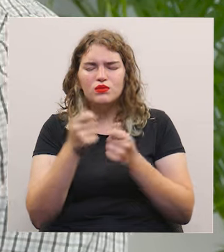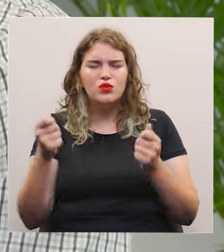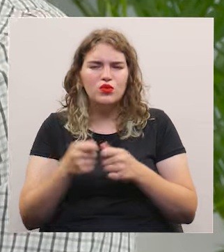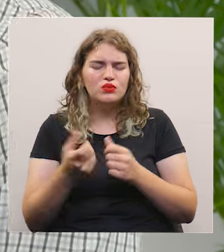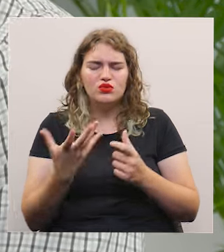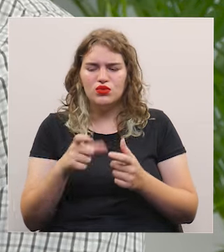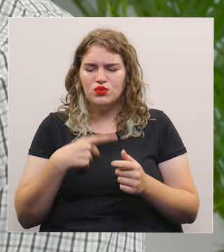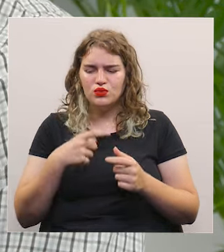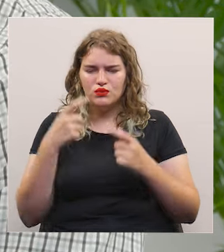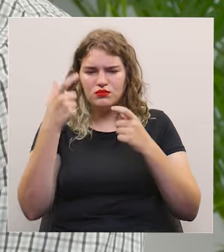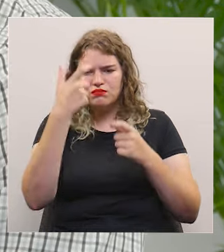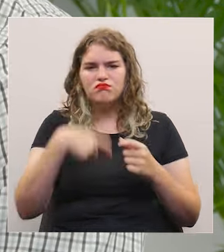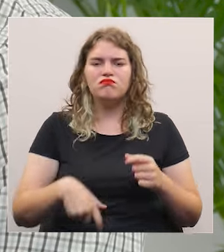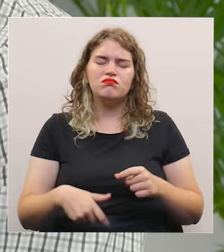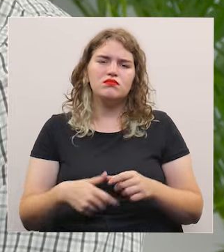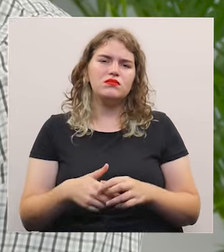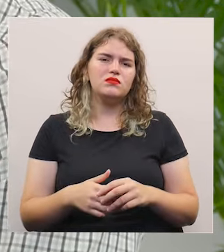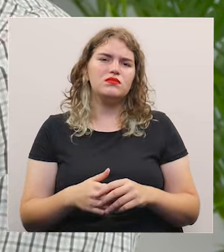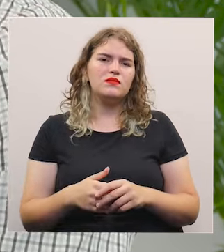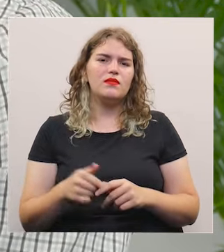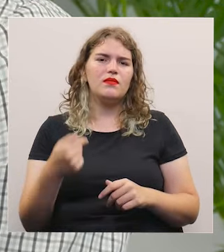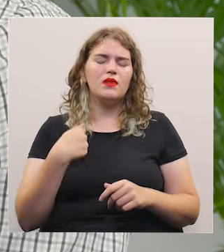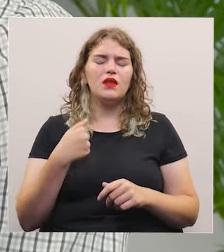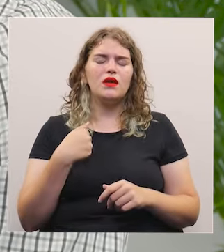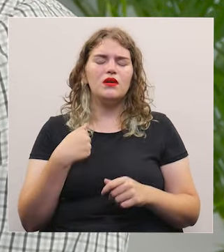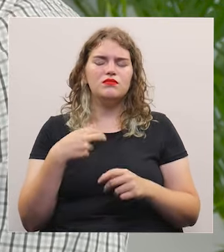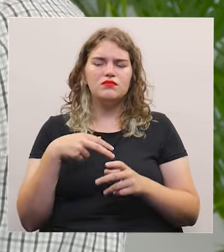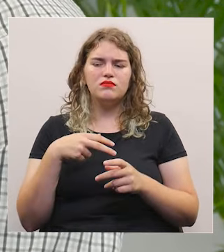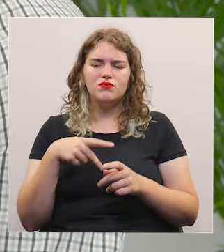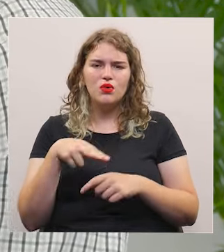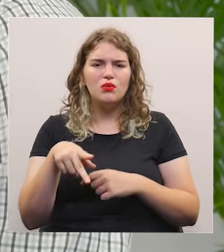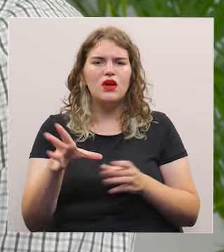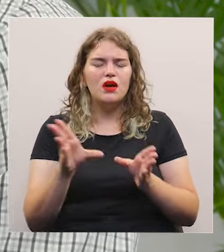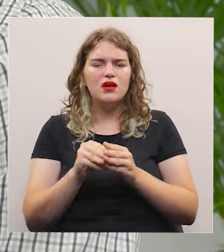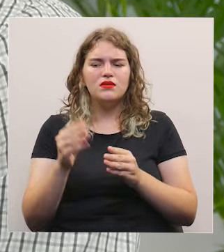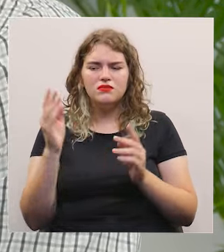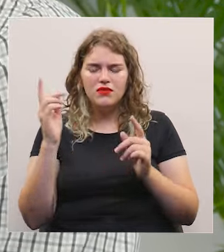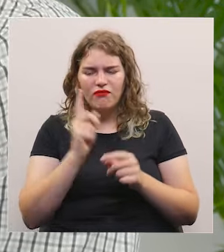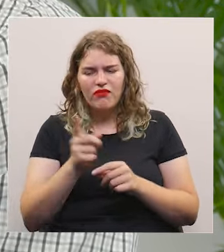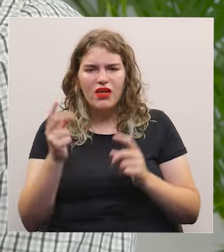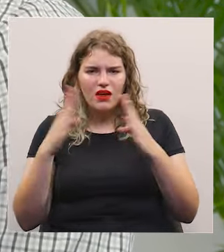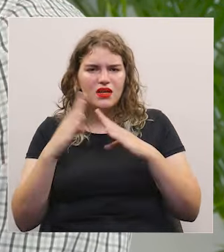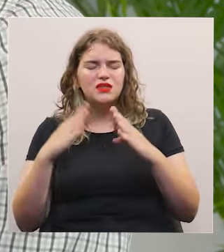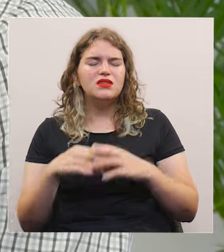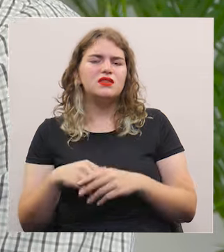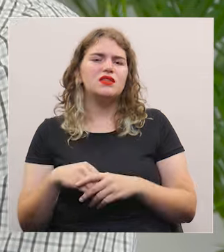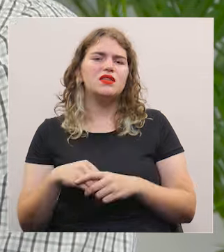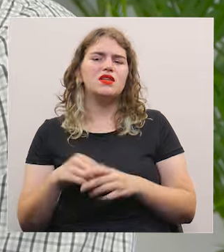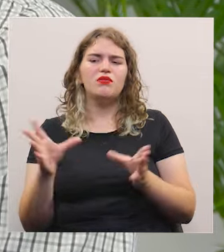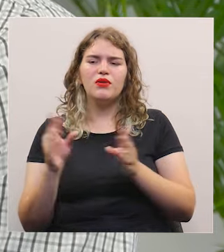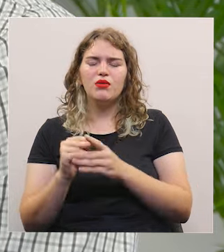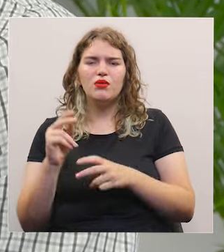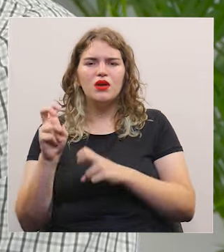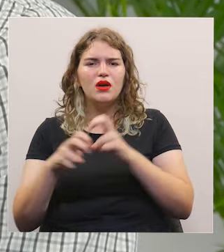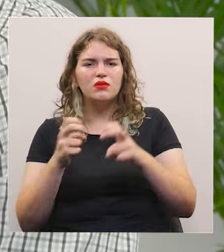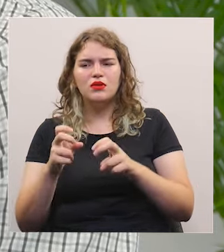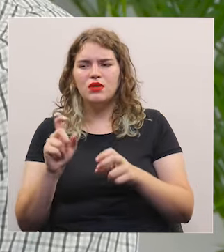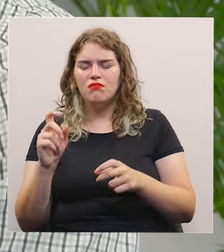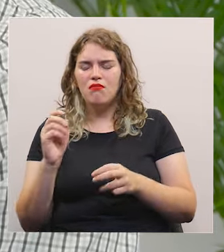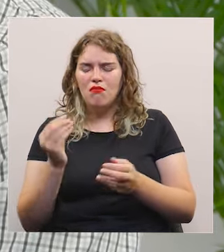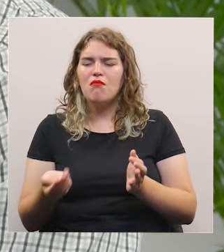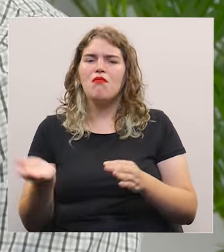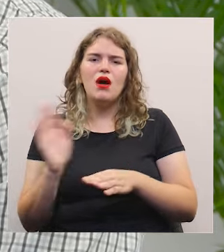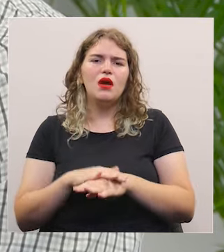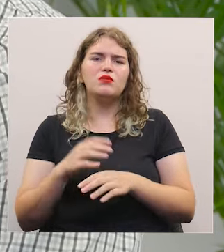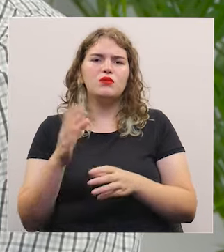cu tot sufletul meu, cum scrie la Scriptură. Umblarea noastră este zilnică. Împreună căutăm cât de mult